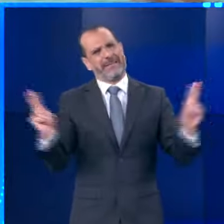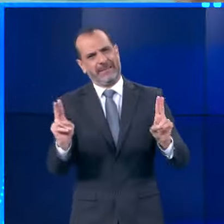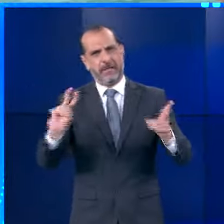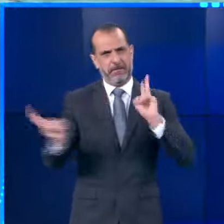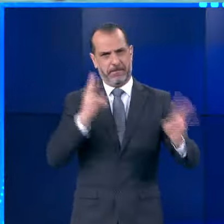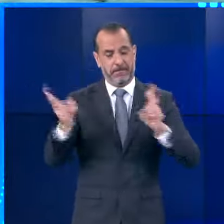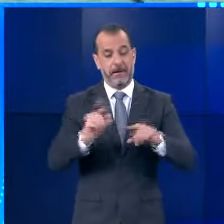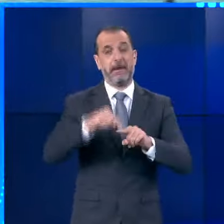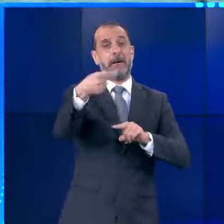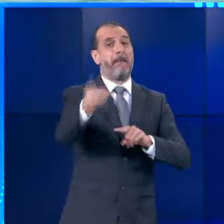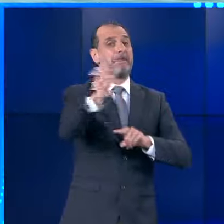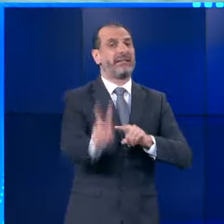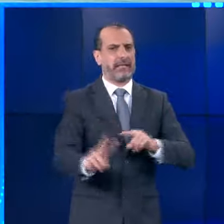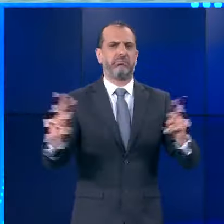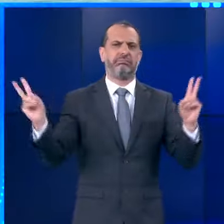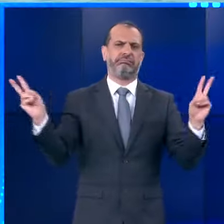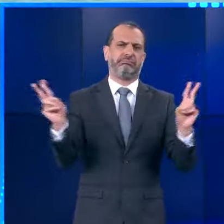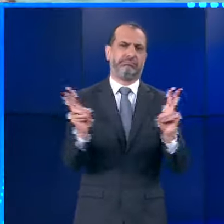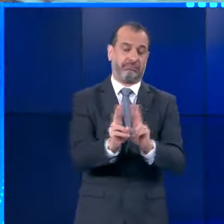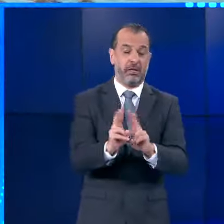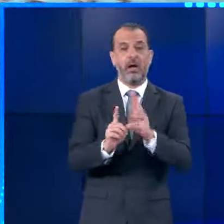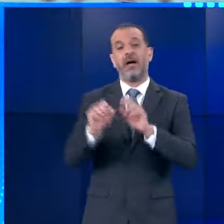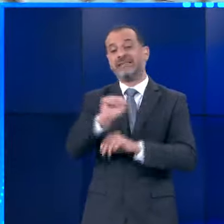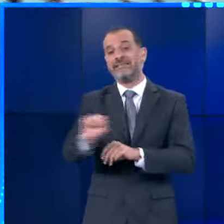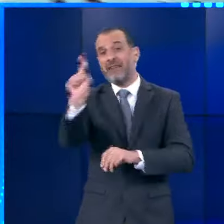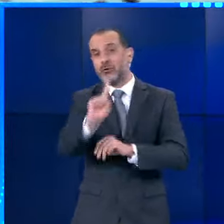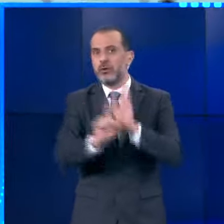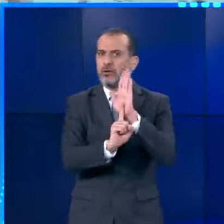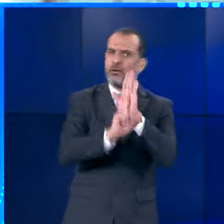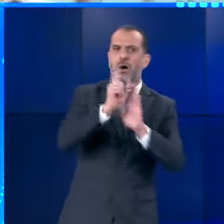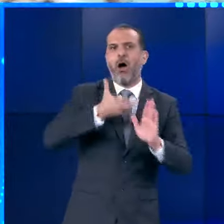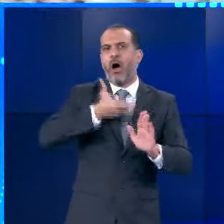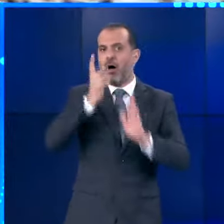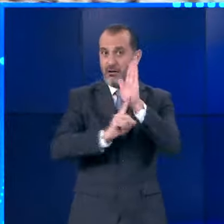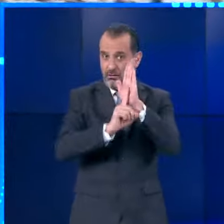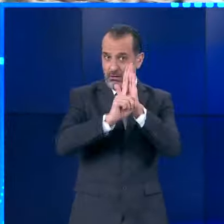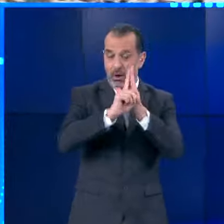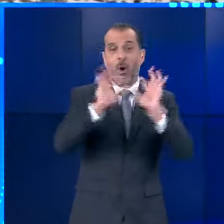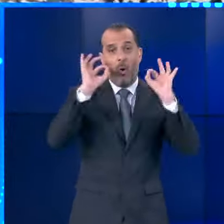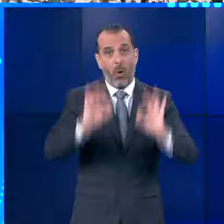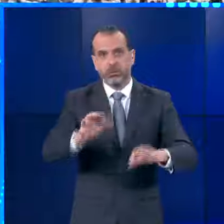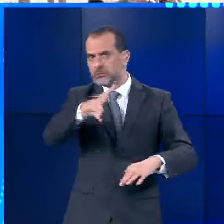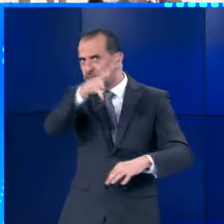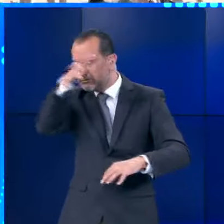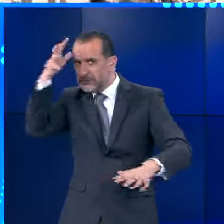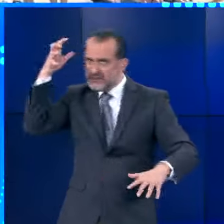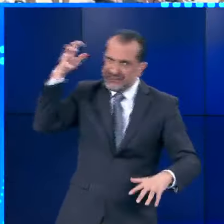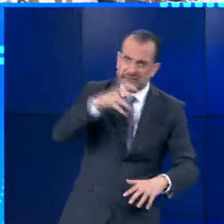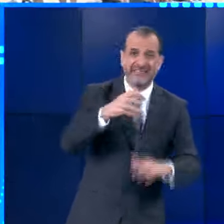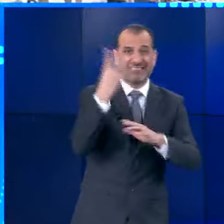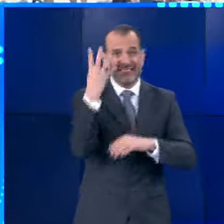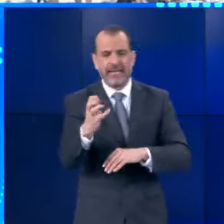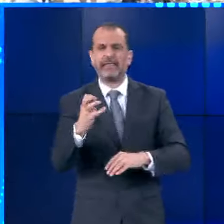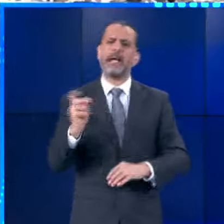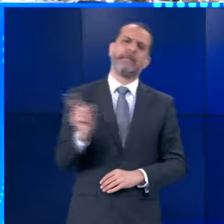Παρασκευή πράγματι εξεσθενούν οι άνεμοι και ανεβαίνει η θερμοκρασία το Σαββατοκύριακο. Ούτε βέβαια να φτάνουμε στα επίπεδα καύσωνα. Τα σαραντάρια, από ό,τι